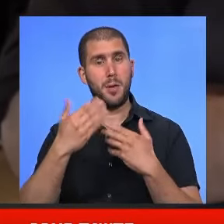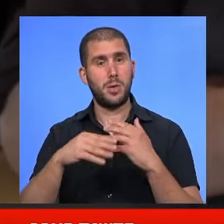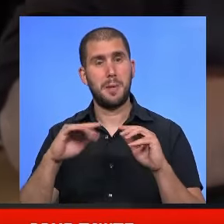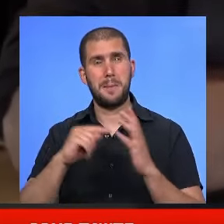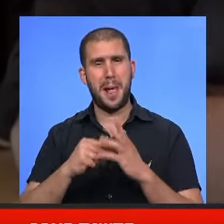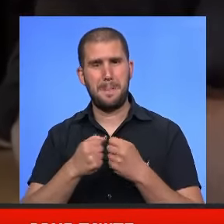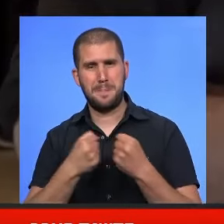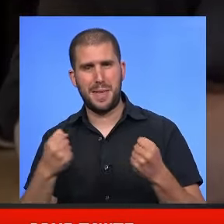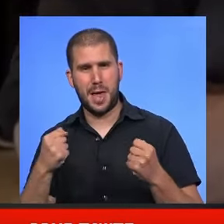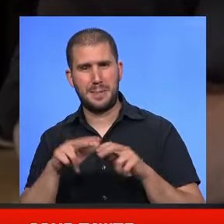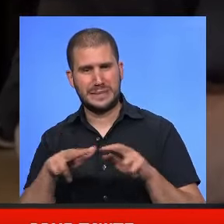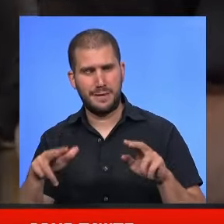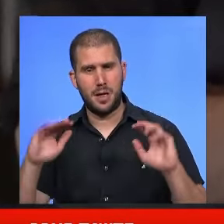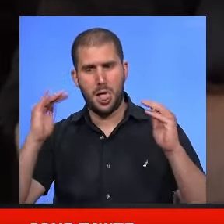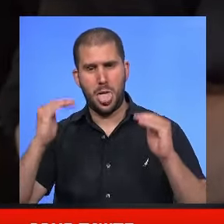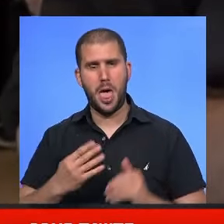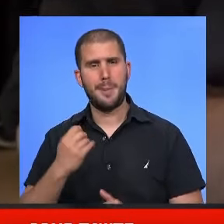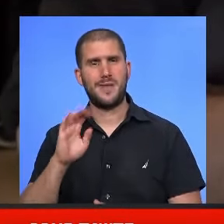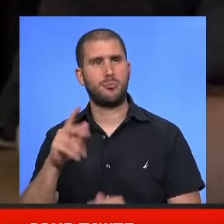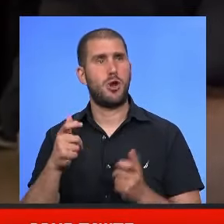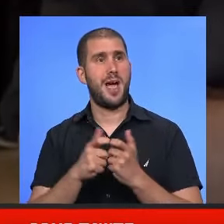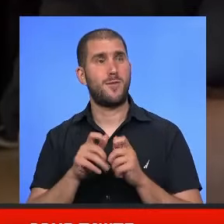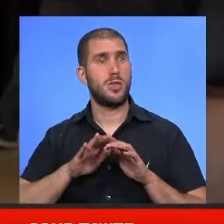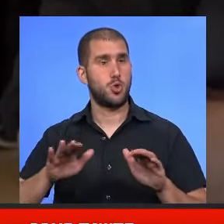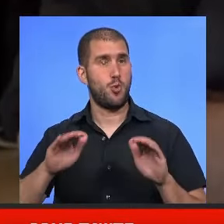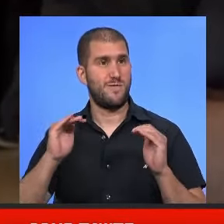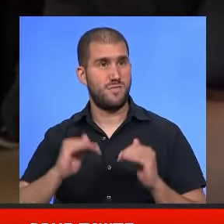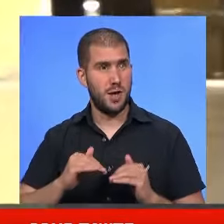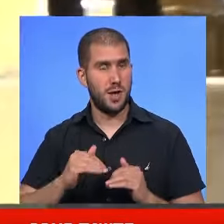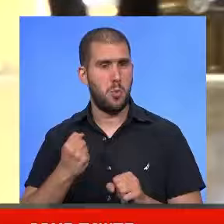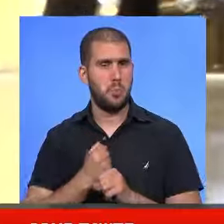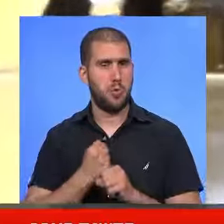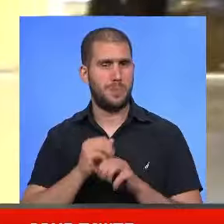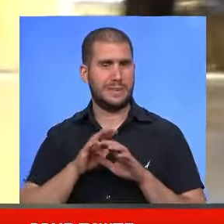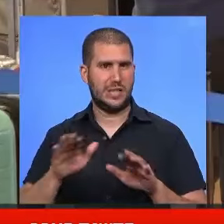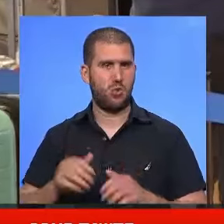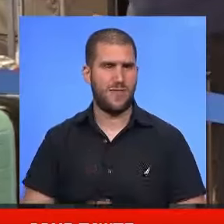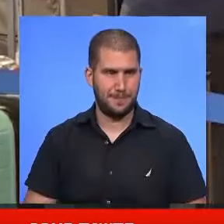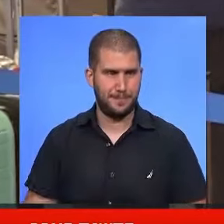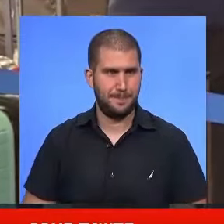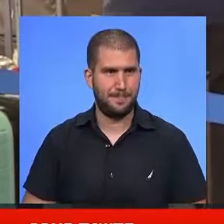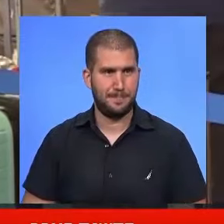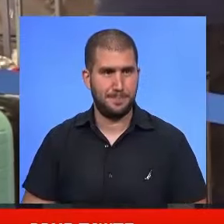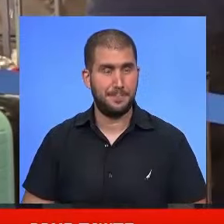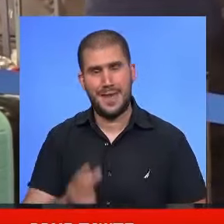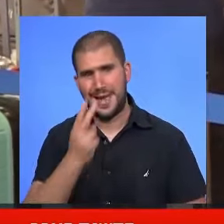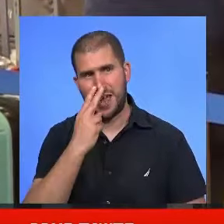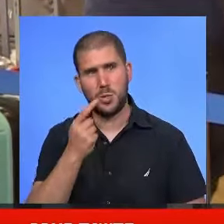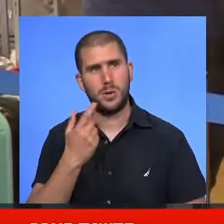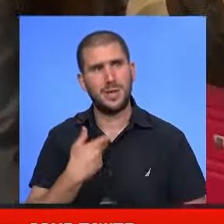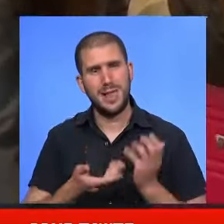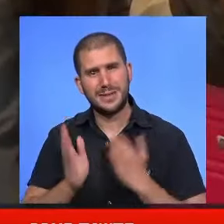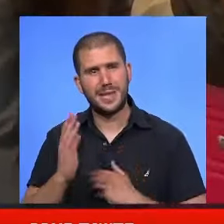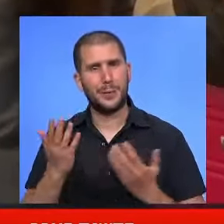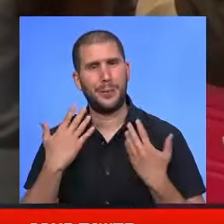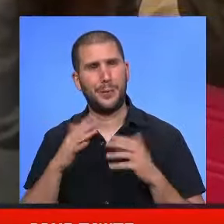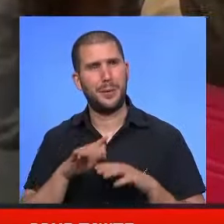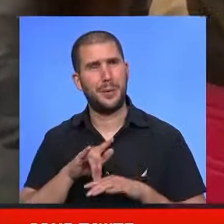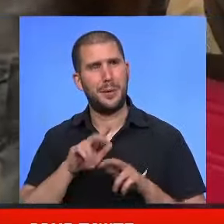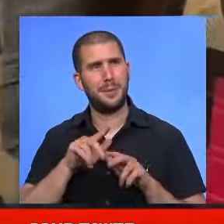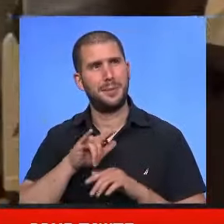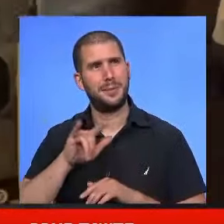המתיחות ירדנו ל-45 חברות תעופה בלבד שפועלות בנתב"ג. רצינו קצת לצאת מהארץ ולראות דברים